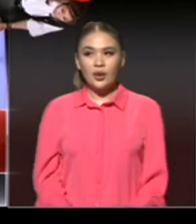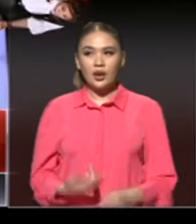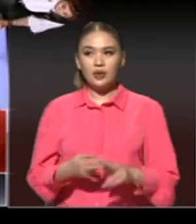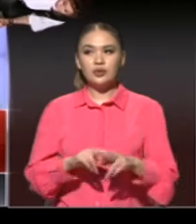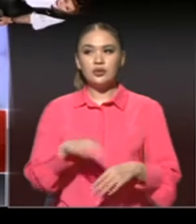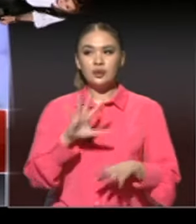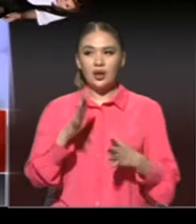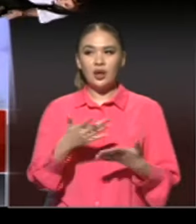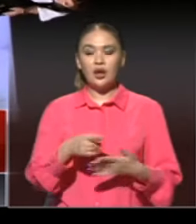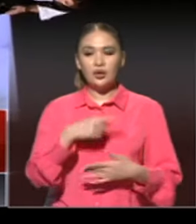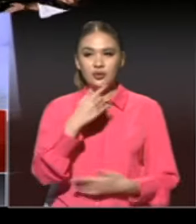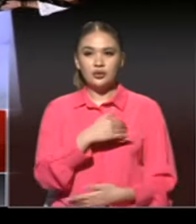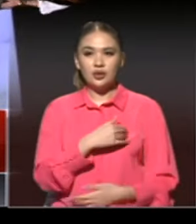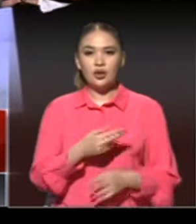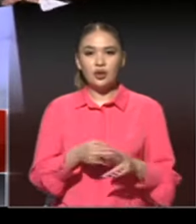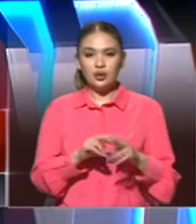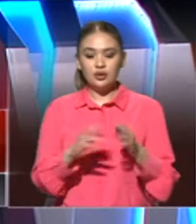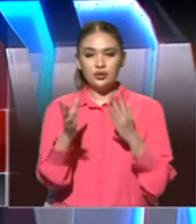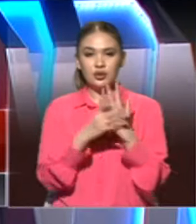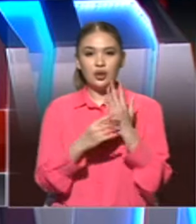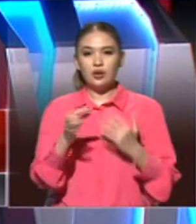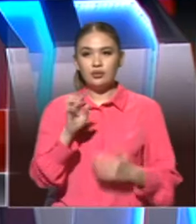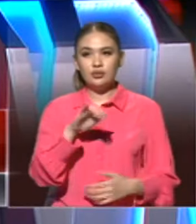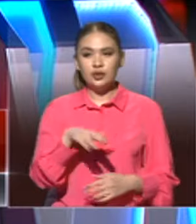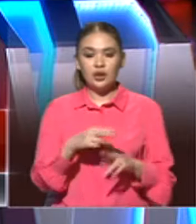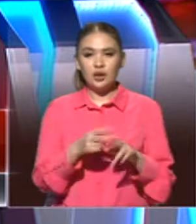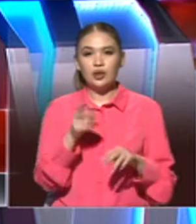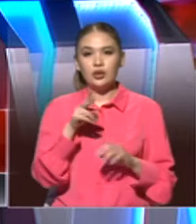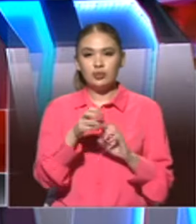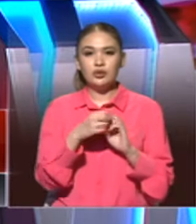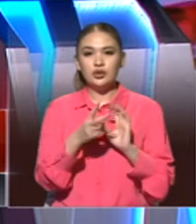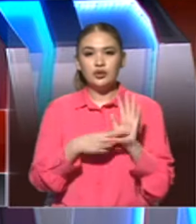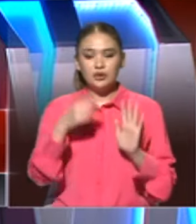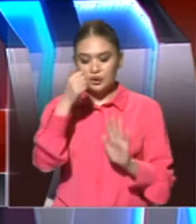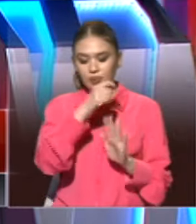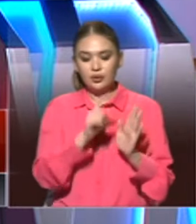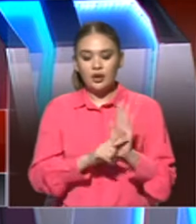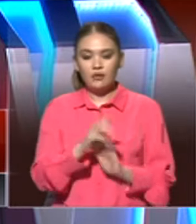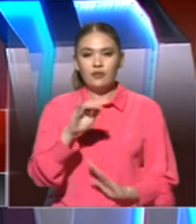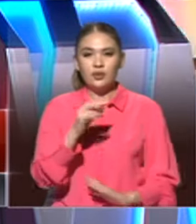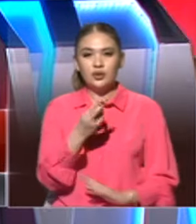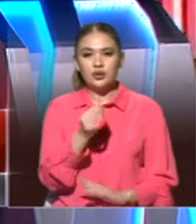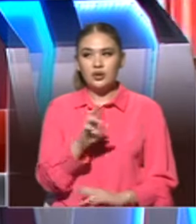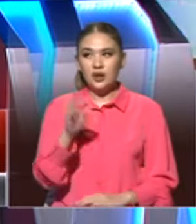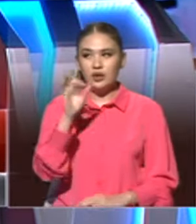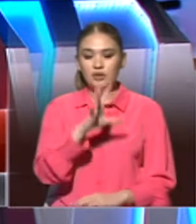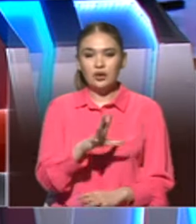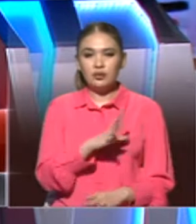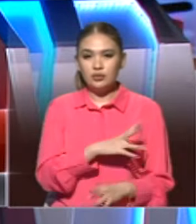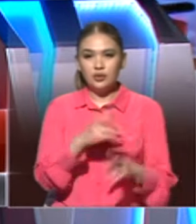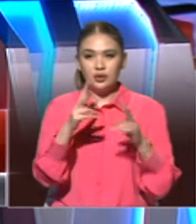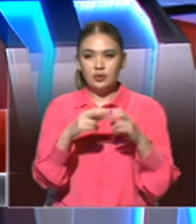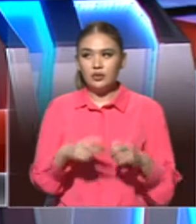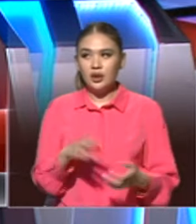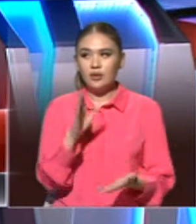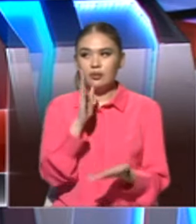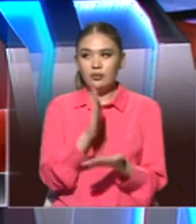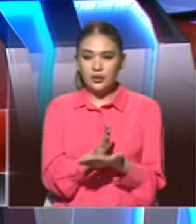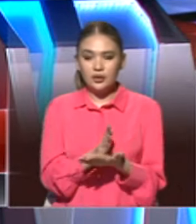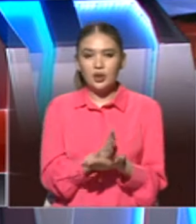ең біріншіден ұлттық бірыңғай тестілеудің тапсырмасы 2017 жылдан бастап біріншіден функционалдық сауаттылыққа негізделіп келе жатыр.